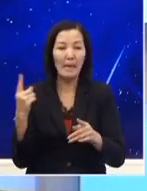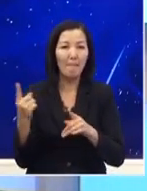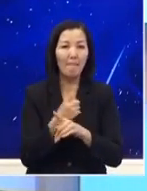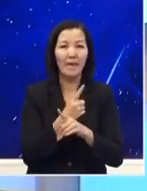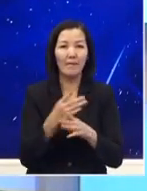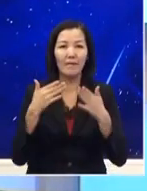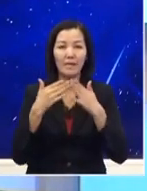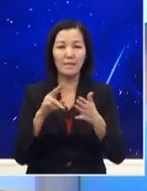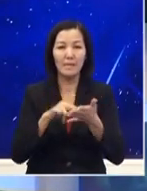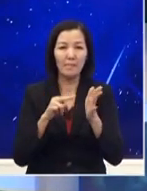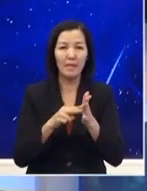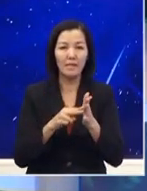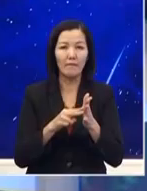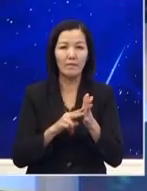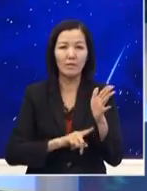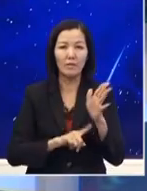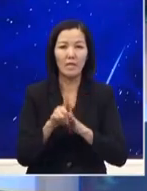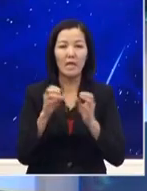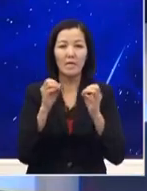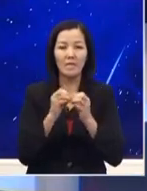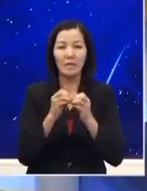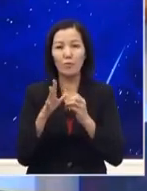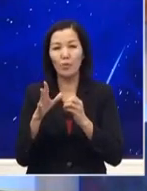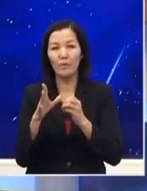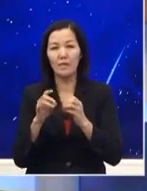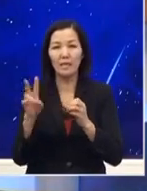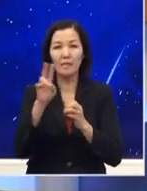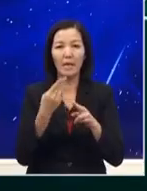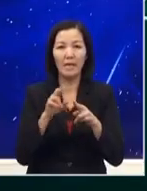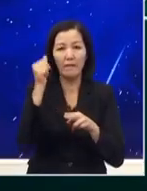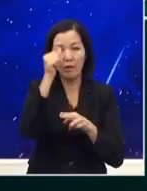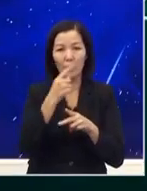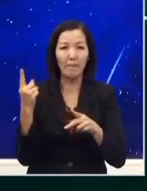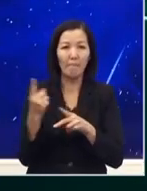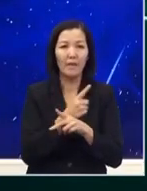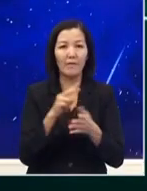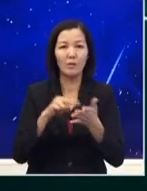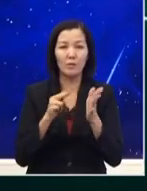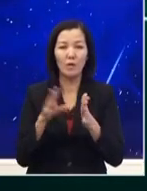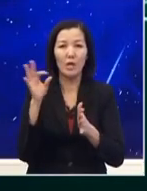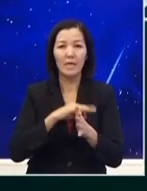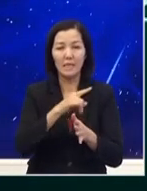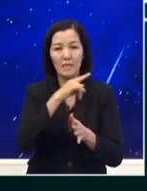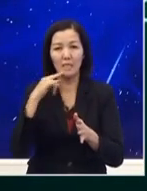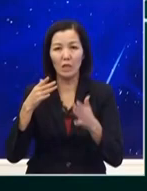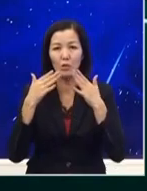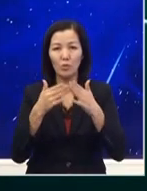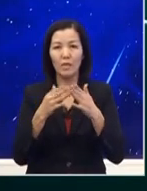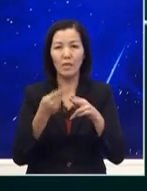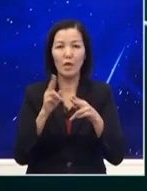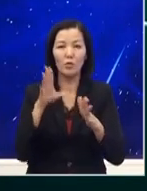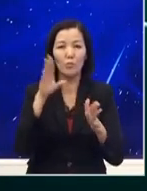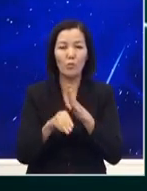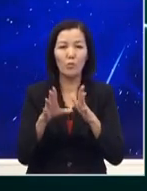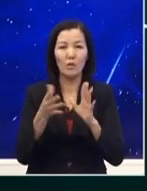заход парома запланирован с 50 по 15 ноября текущего года. Первоначально планируется использовать российские суда, на